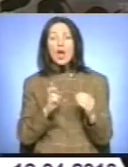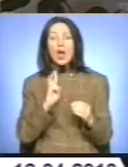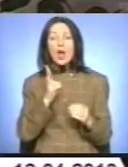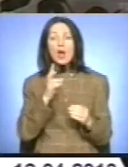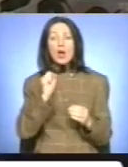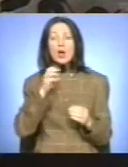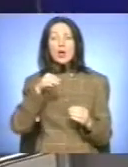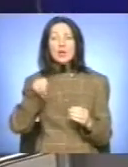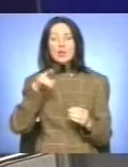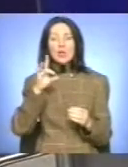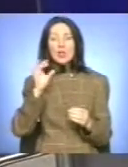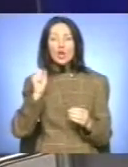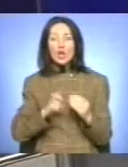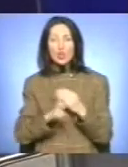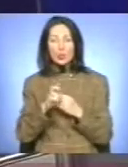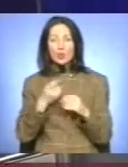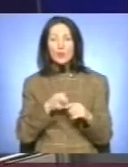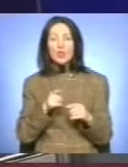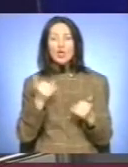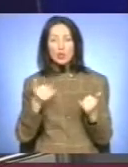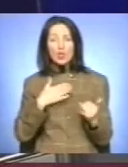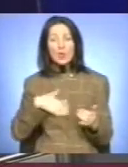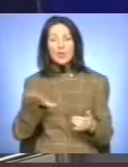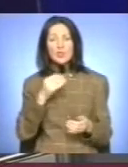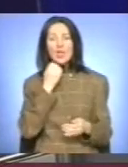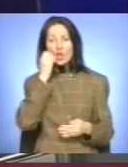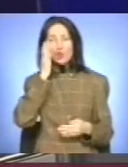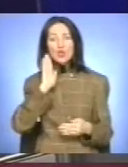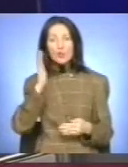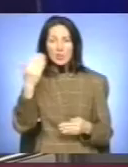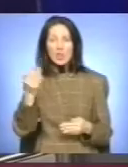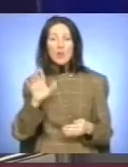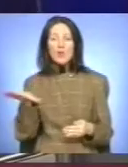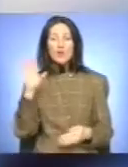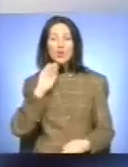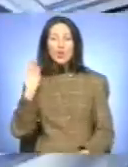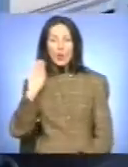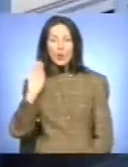у нас в місті Тернополі. На сьогодні у мене все. Дякую, що ви з нами. На все добре.